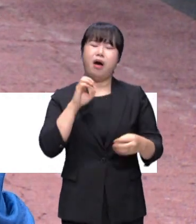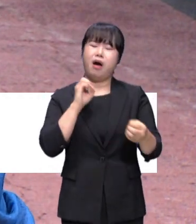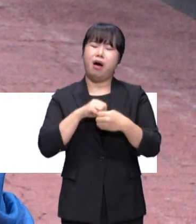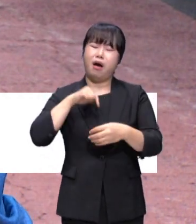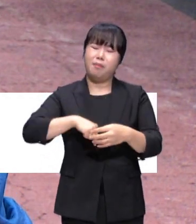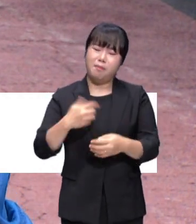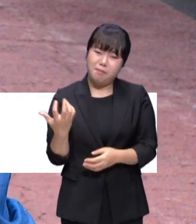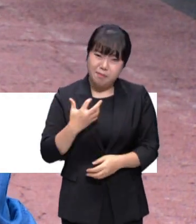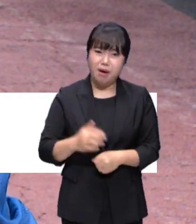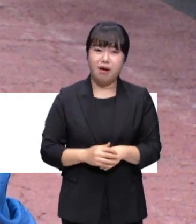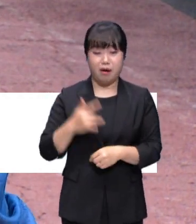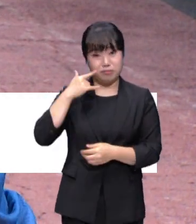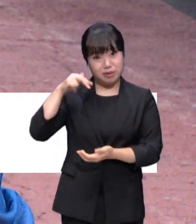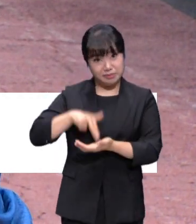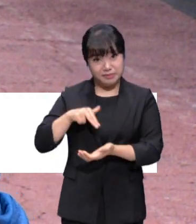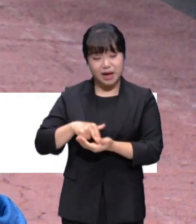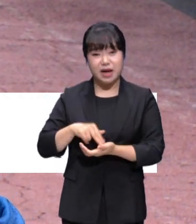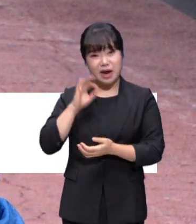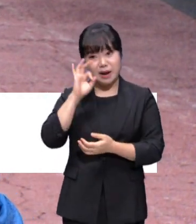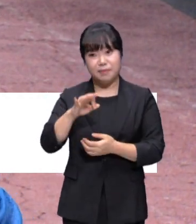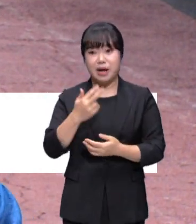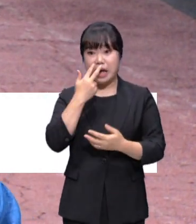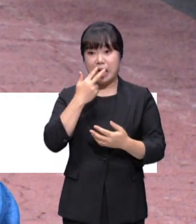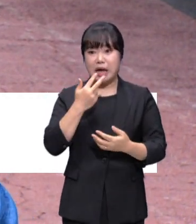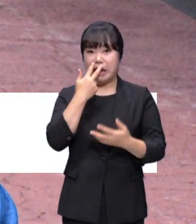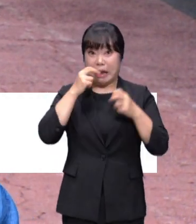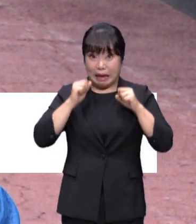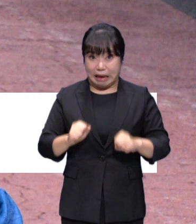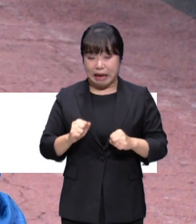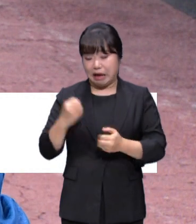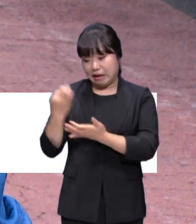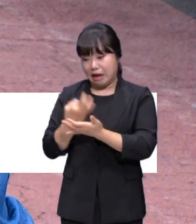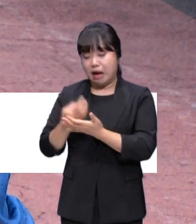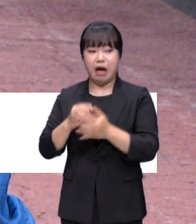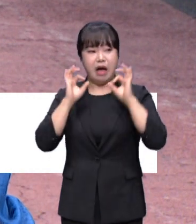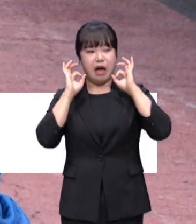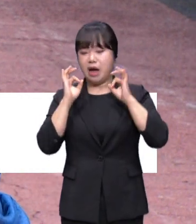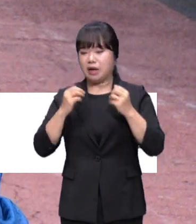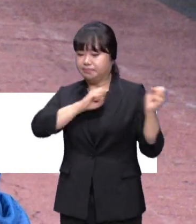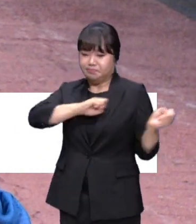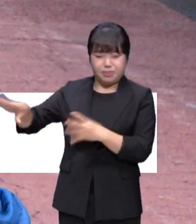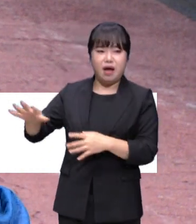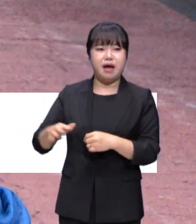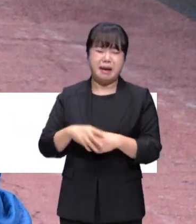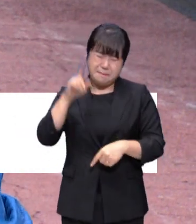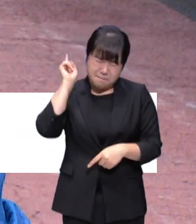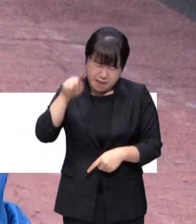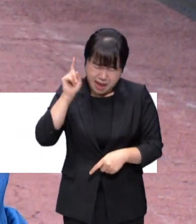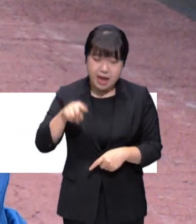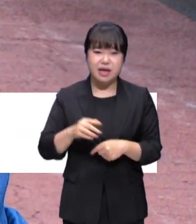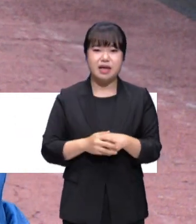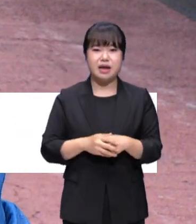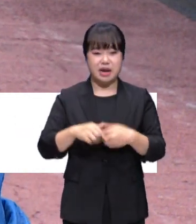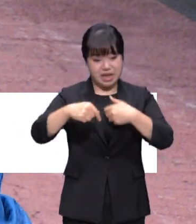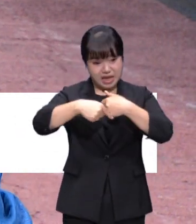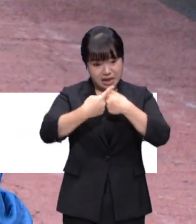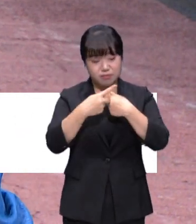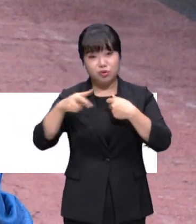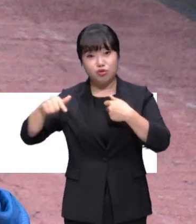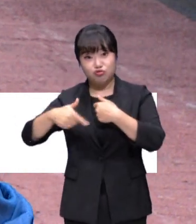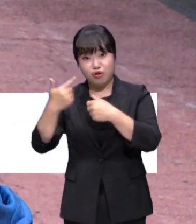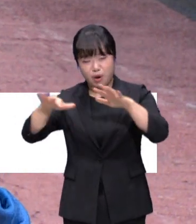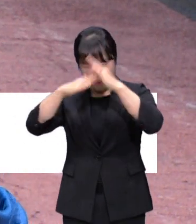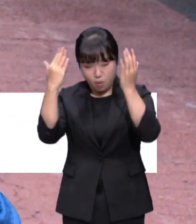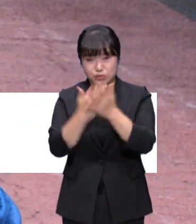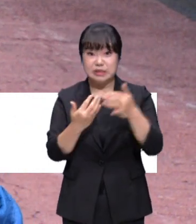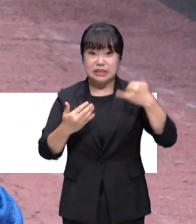아프고요. 저희 학부모들은 앞으로 생계를 포기해야 될 것 같습니다. 오늘 상황을 보니. 매일매일 1학년부터 6학년까지